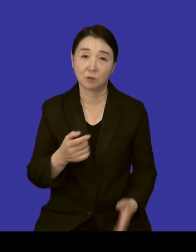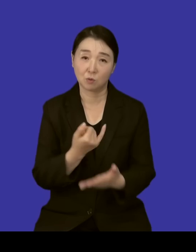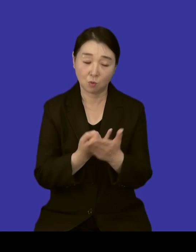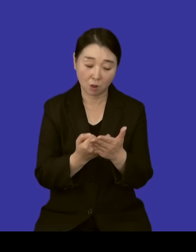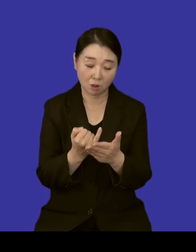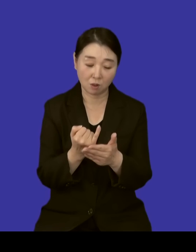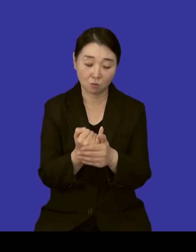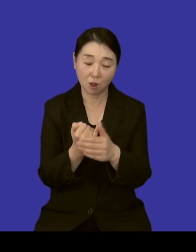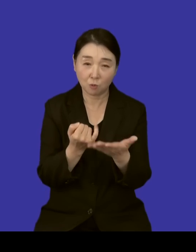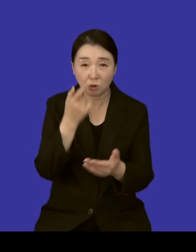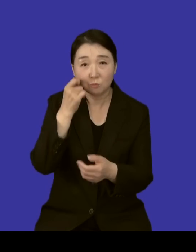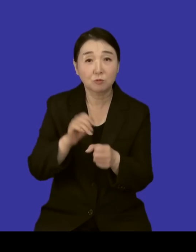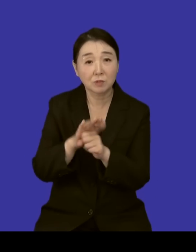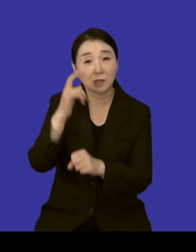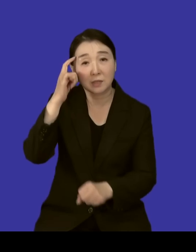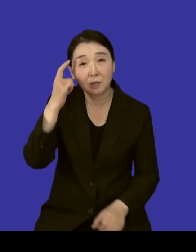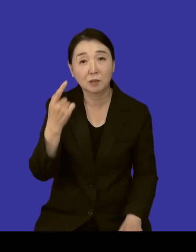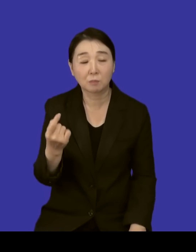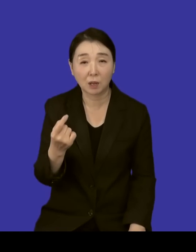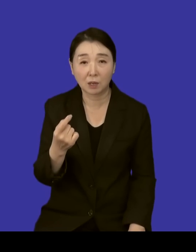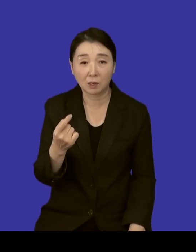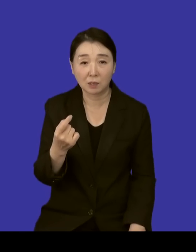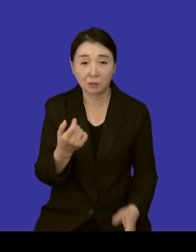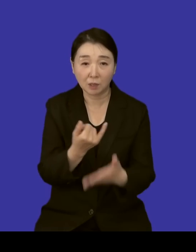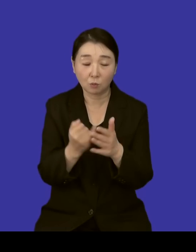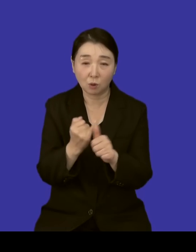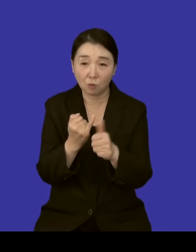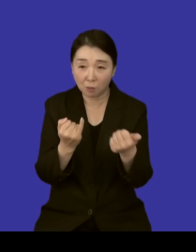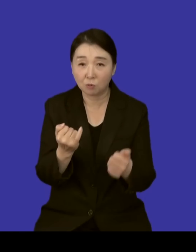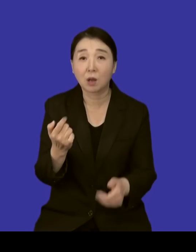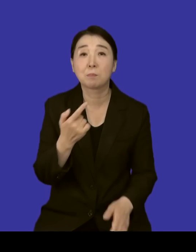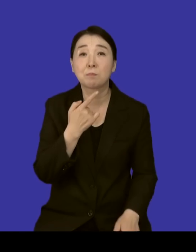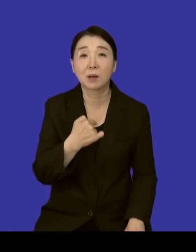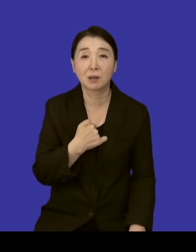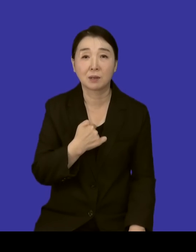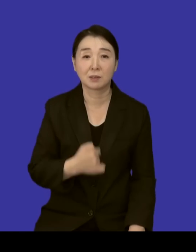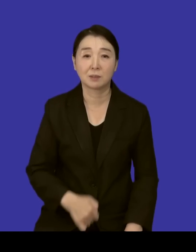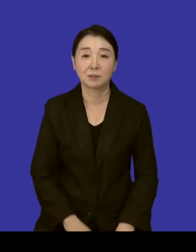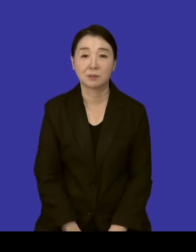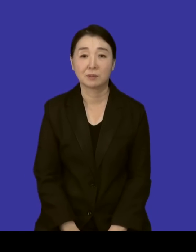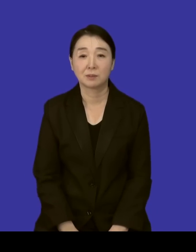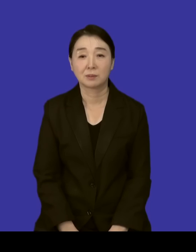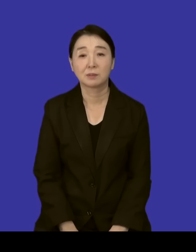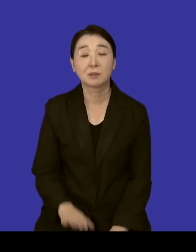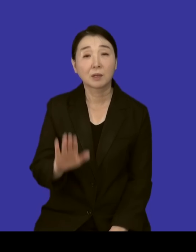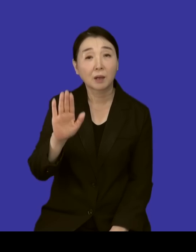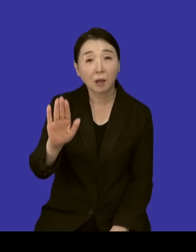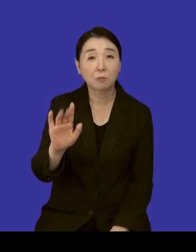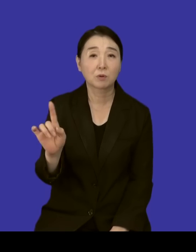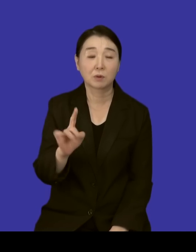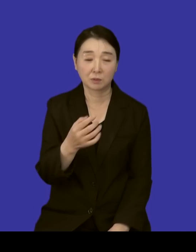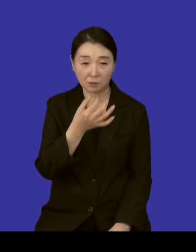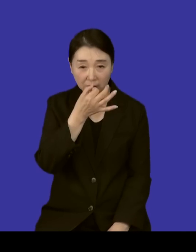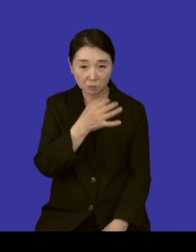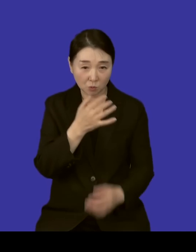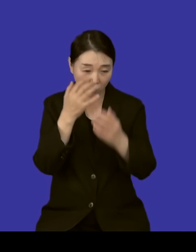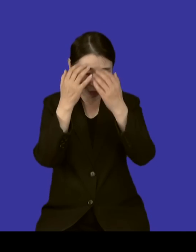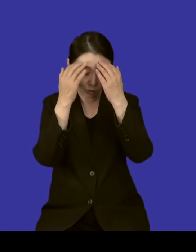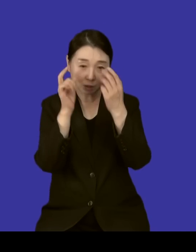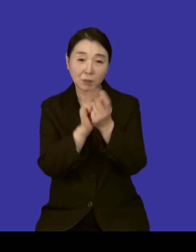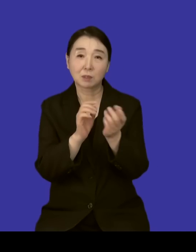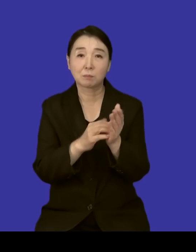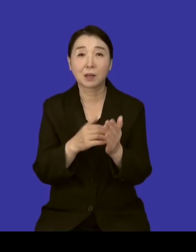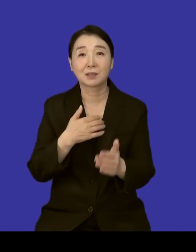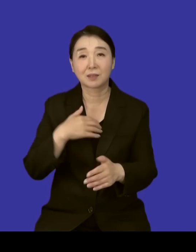가장 불쌍히 여기시는데 내가 고아와 과부가 답이 돼봤잖아요. 네. 앞으로 어떤 힘든 일도 이제